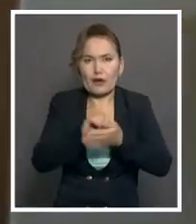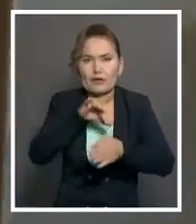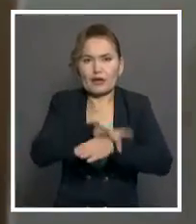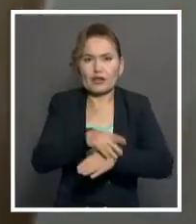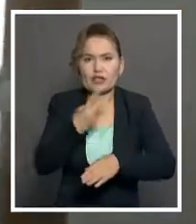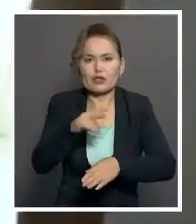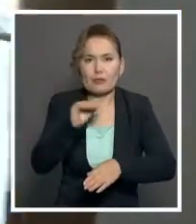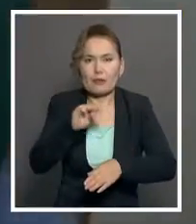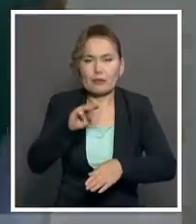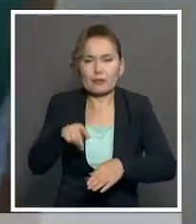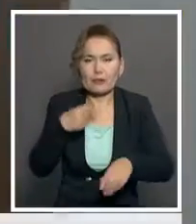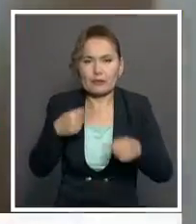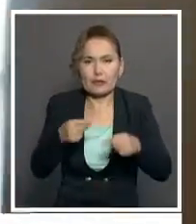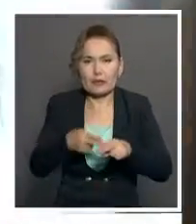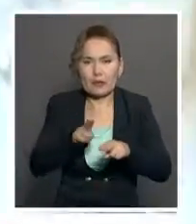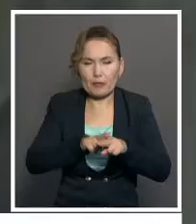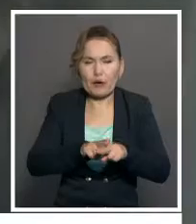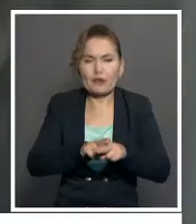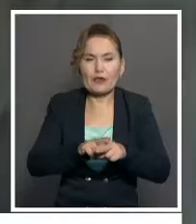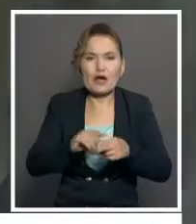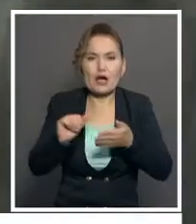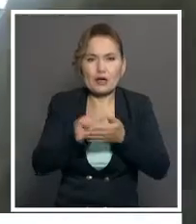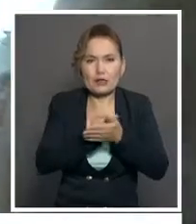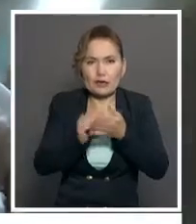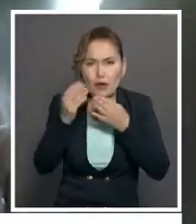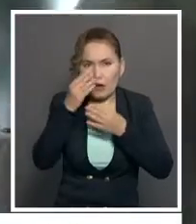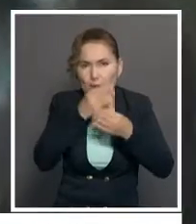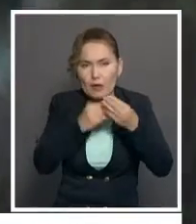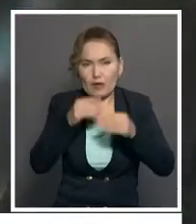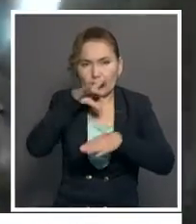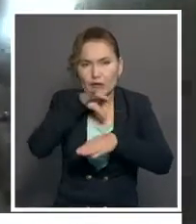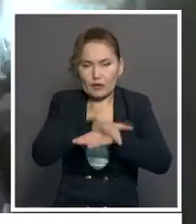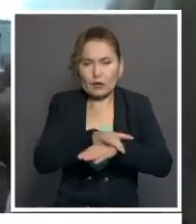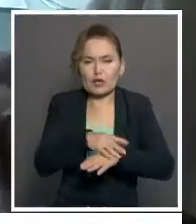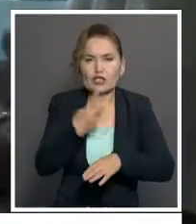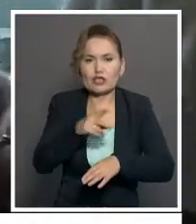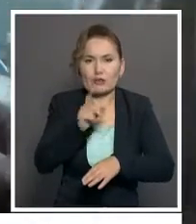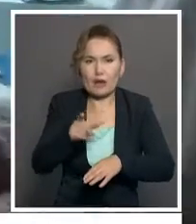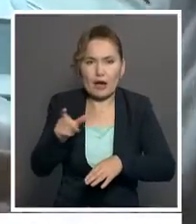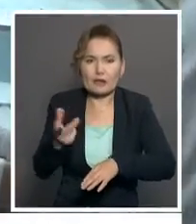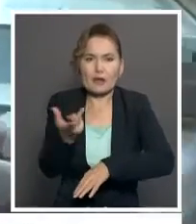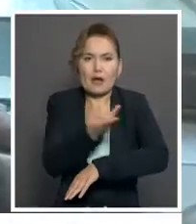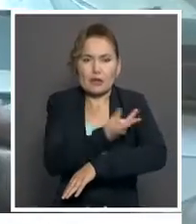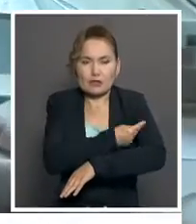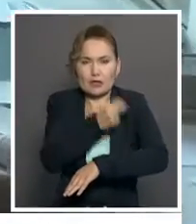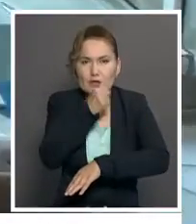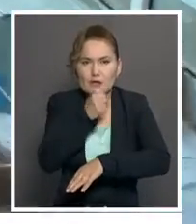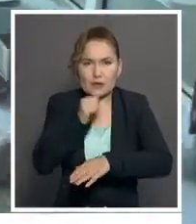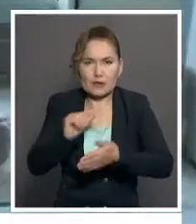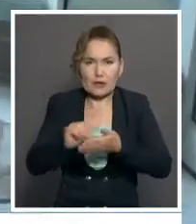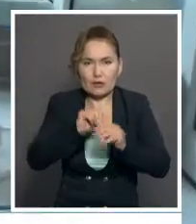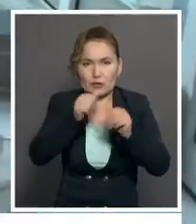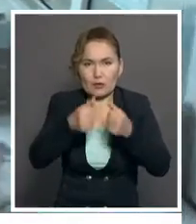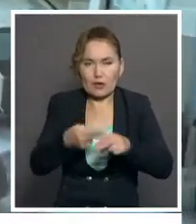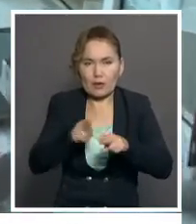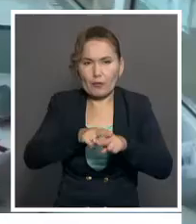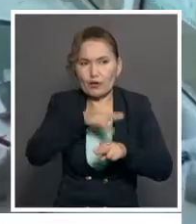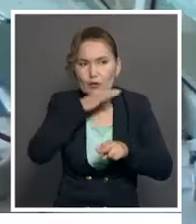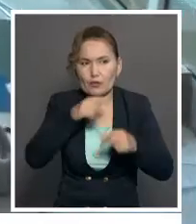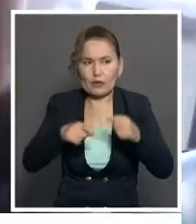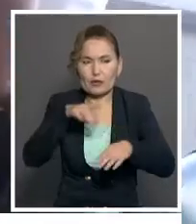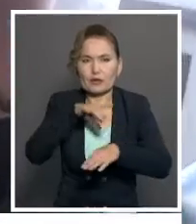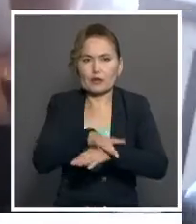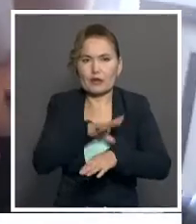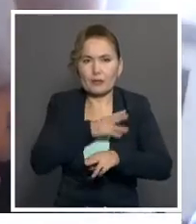теңгеден сатқан. Айтуларынша жалған паспортты 20 шақты адамға жасап берген. Алайда тәртіп сақшылары заңбұзушылық дерегі әлдеқайда көп болуы мүмкін